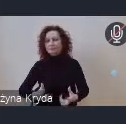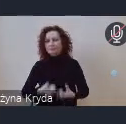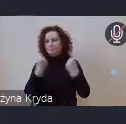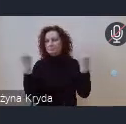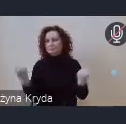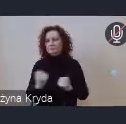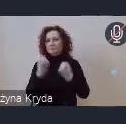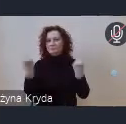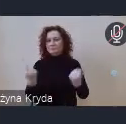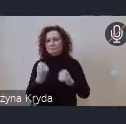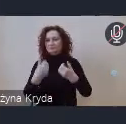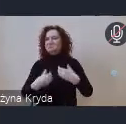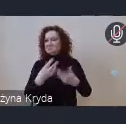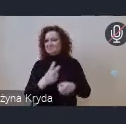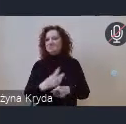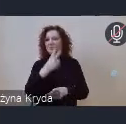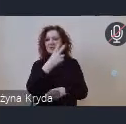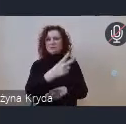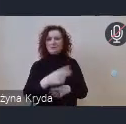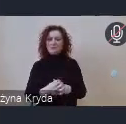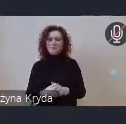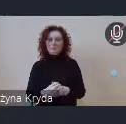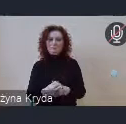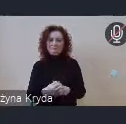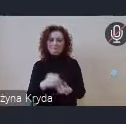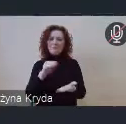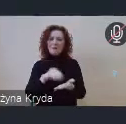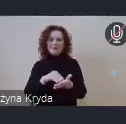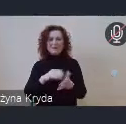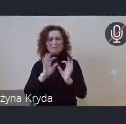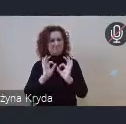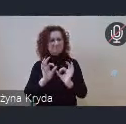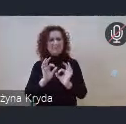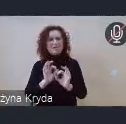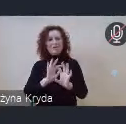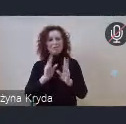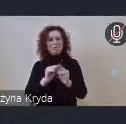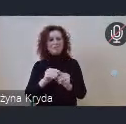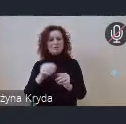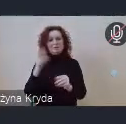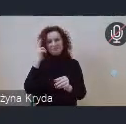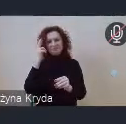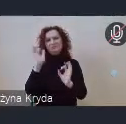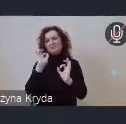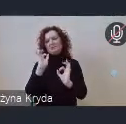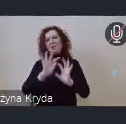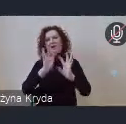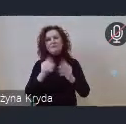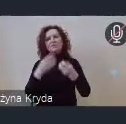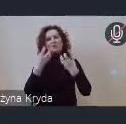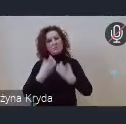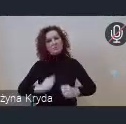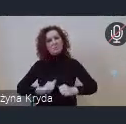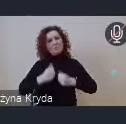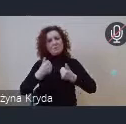widzę Praktyka jest taka zdroworozsądkowa w ludziach i w urzędach eve-ng losach ich pefronie jakby wszyscy chcą tego żeby